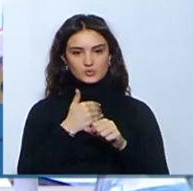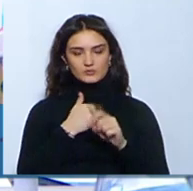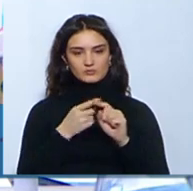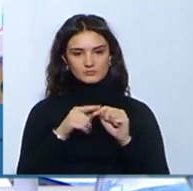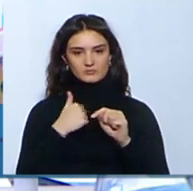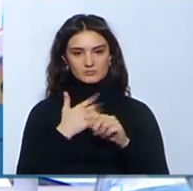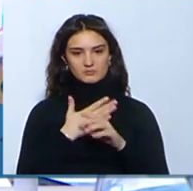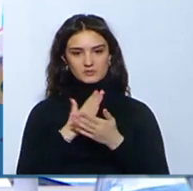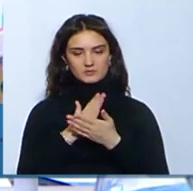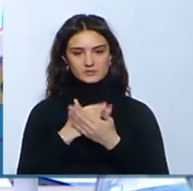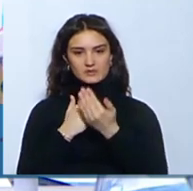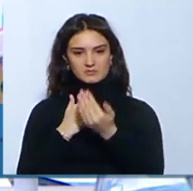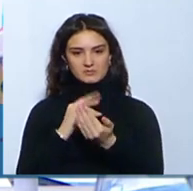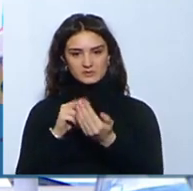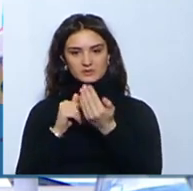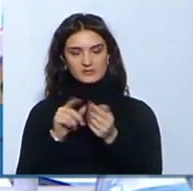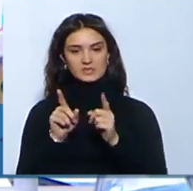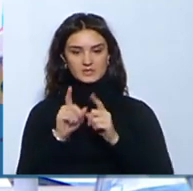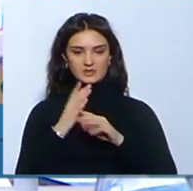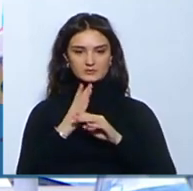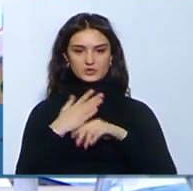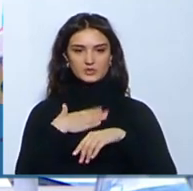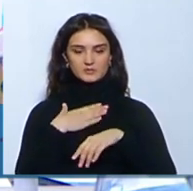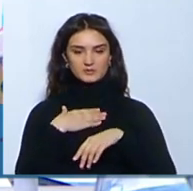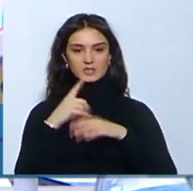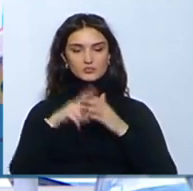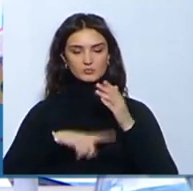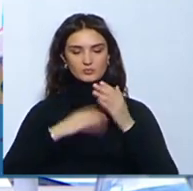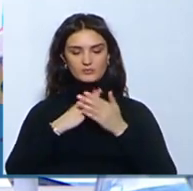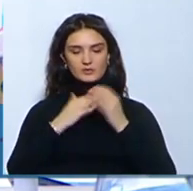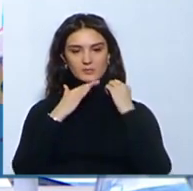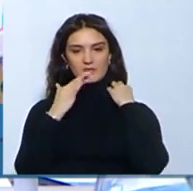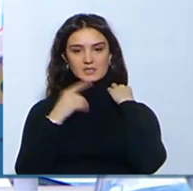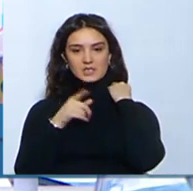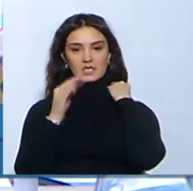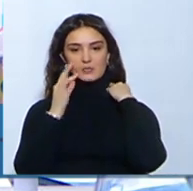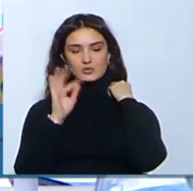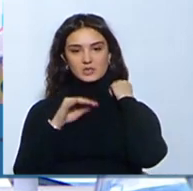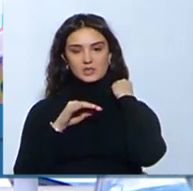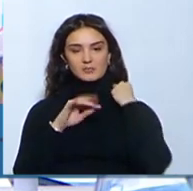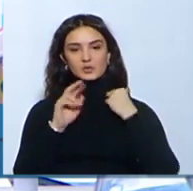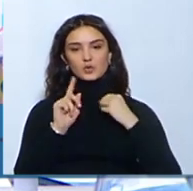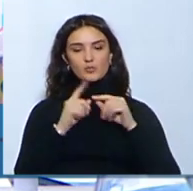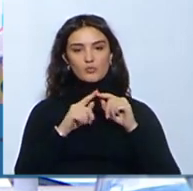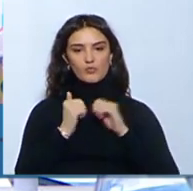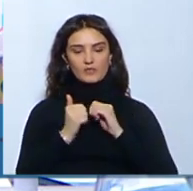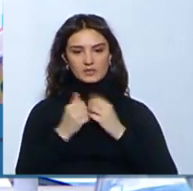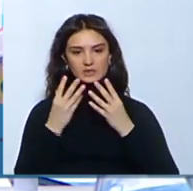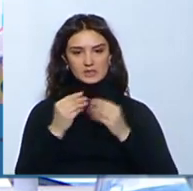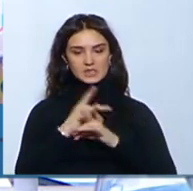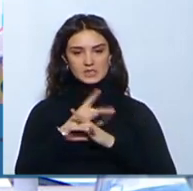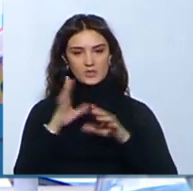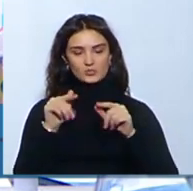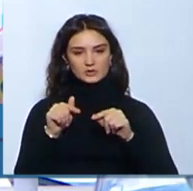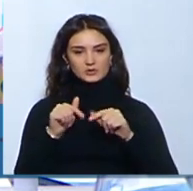მე მაქვს თქვენ მიმართ და თქვენს გაქვთ დარწმუნებული ვარ მრავალწლიანი გამოცდილებით, რომ ყოველი